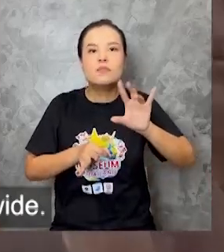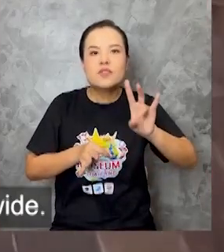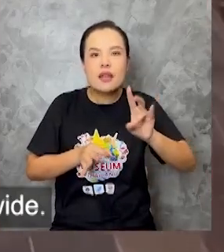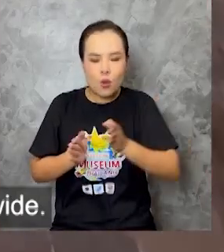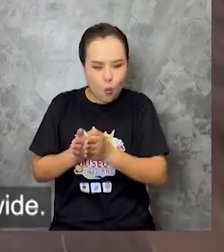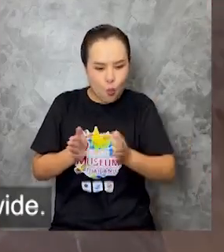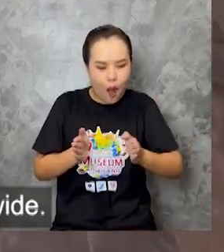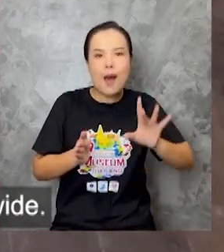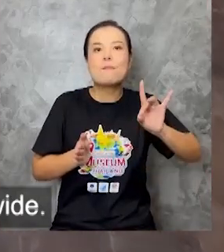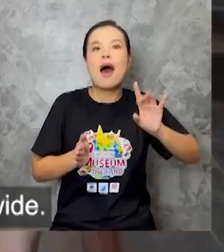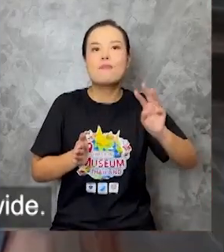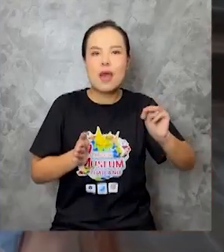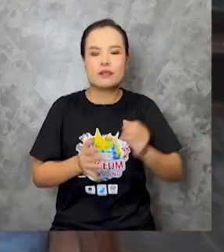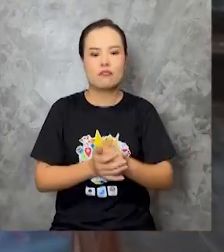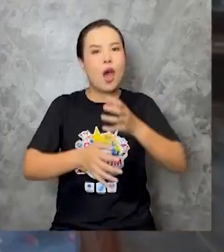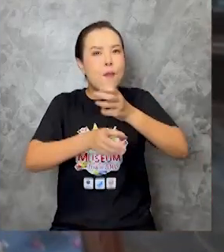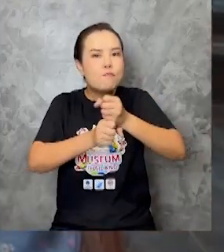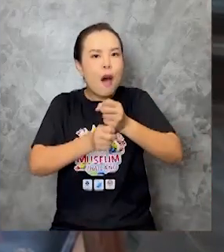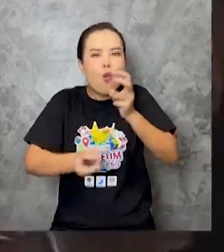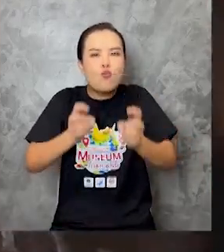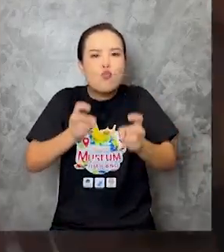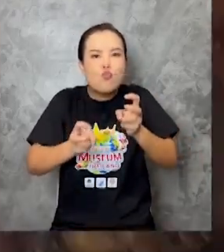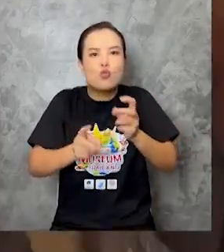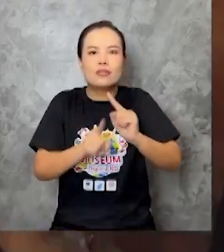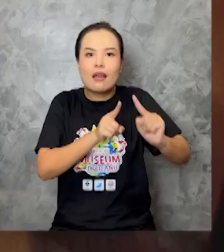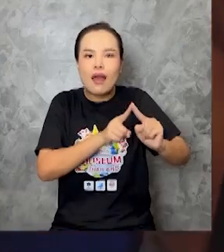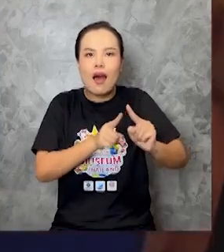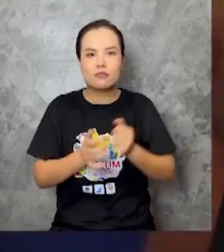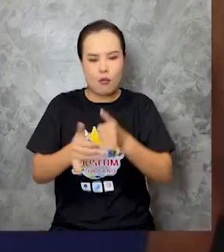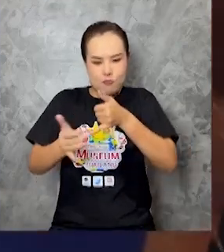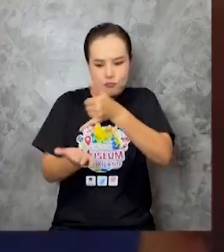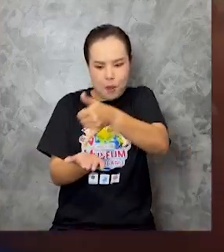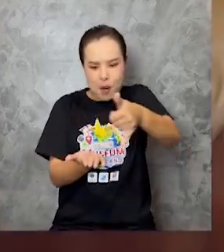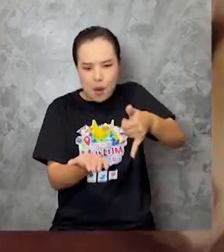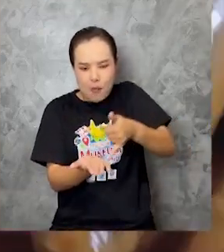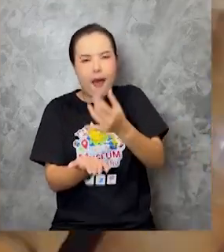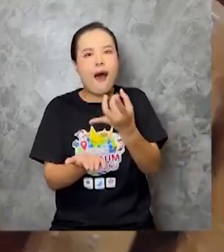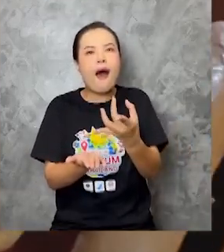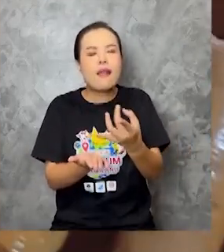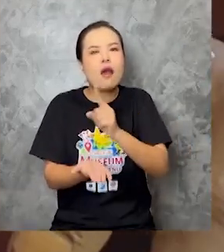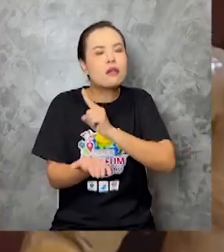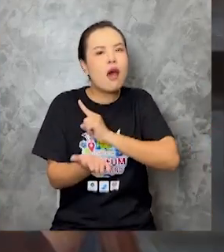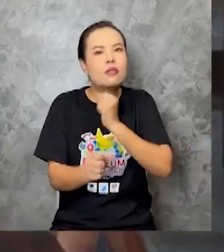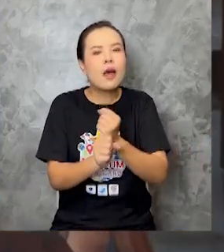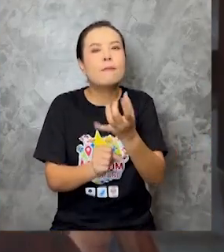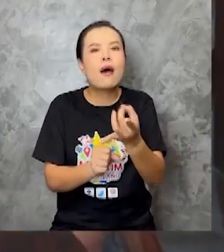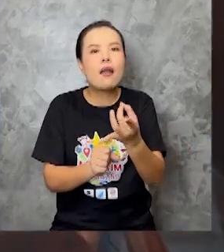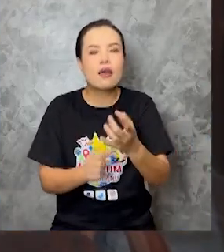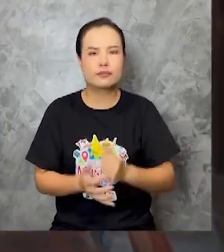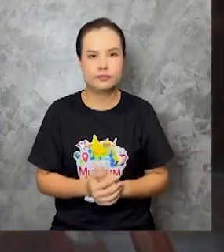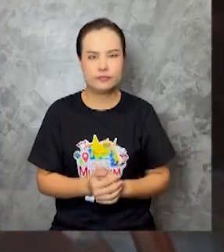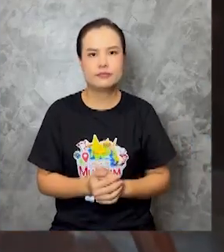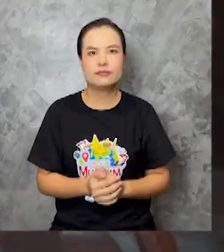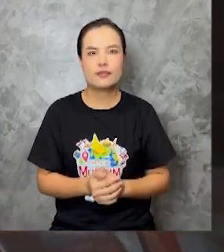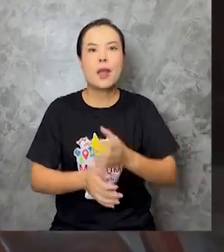างก็อยู่ที่ประมาณ8เมตรนะครับ นิวจะเห็นแบบเขามีรูปปั้นจำลองต่างๆแต่ละส่วนอะมันคืออะไรมีหน้าที่ทำอะไร